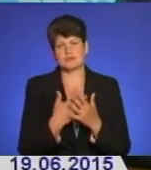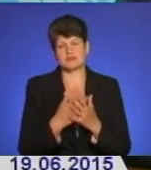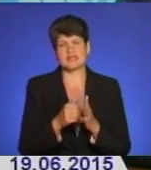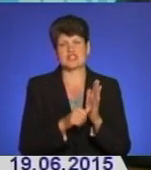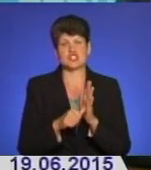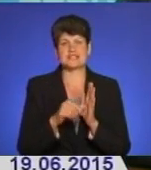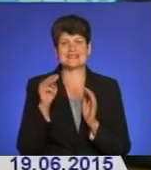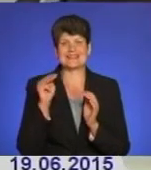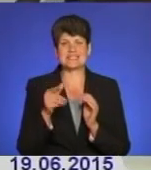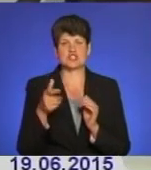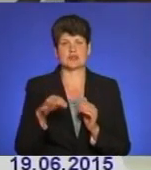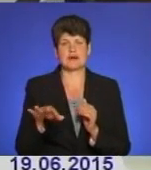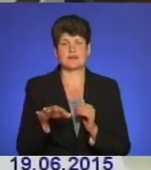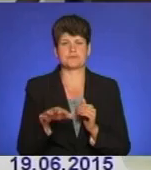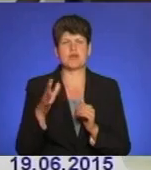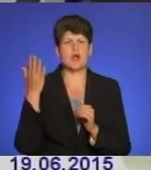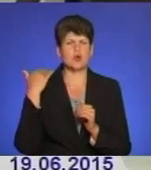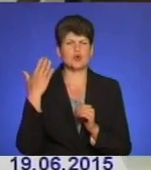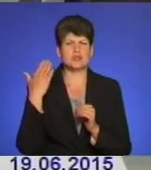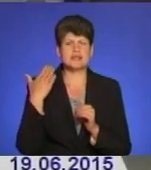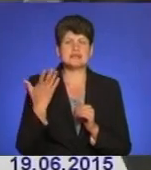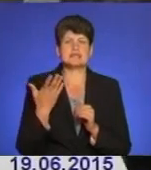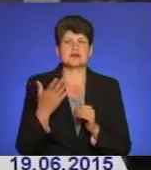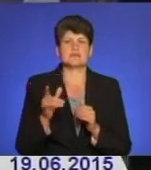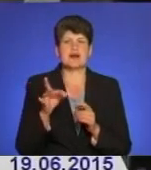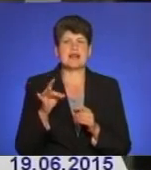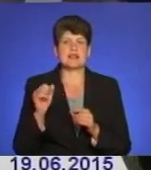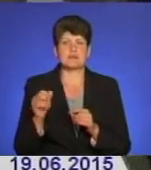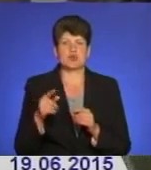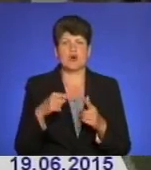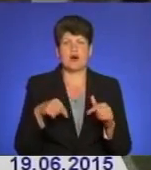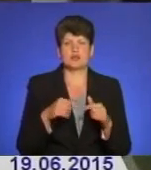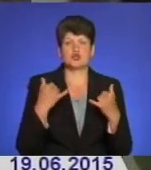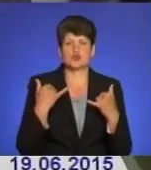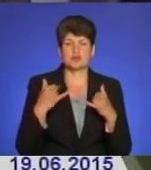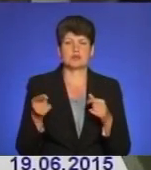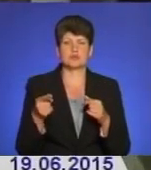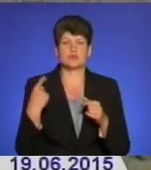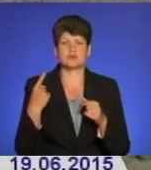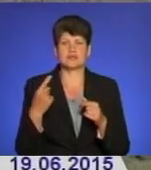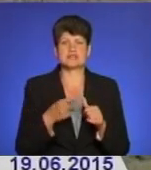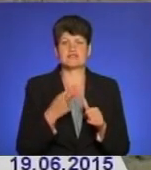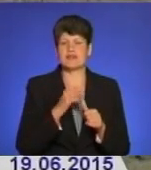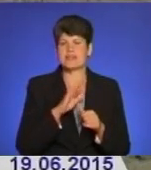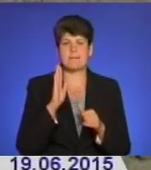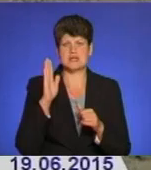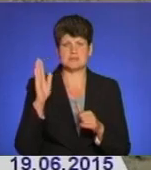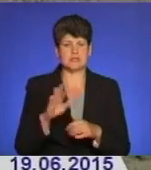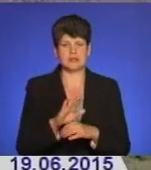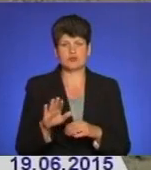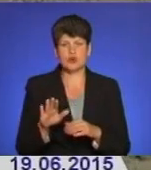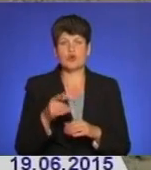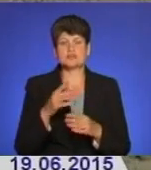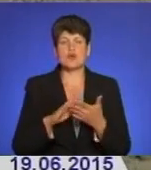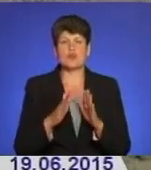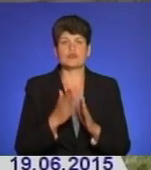6 тисяч гектарів. Колись стратегічну та рентабельну цукрову галузь сьогодні на Тернопільщині називають неперспективною. За умов,